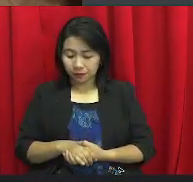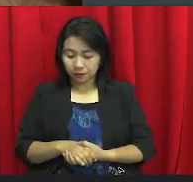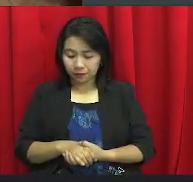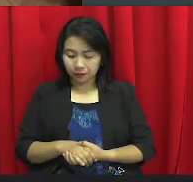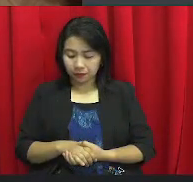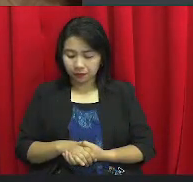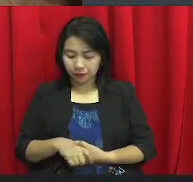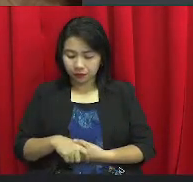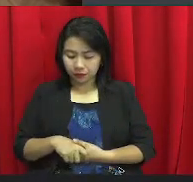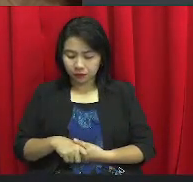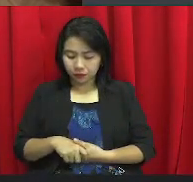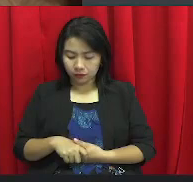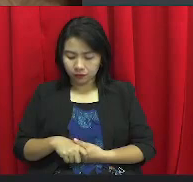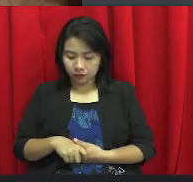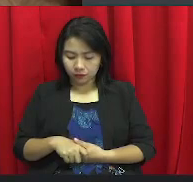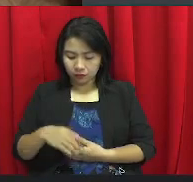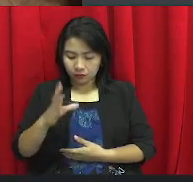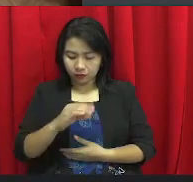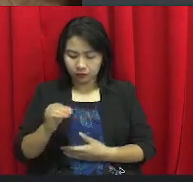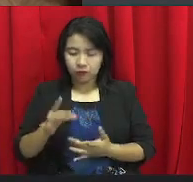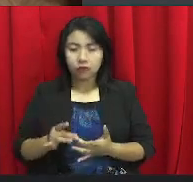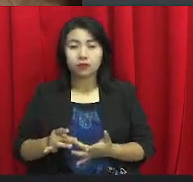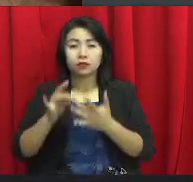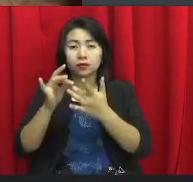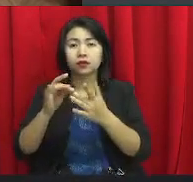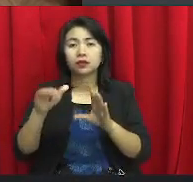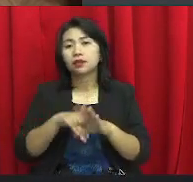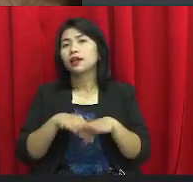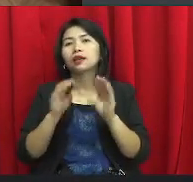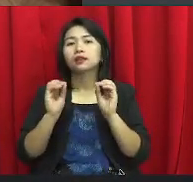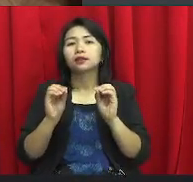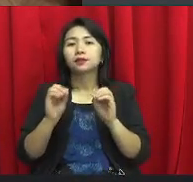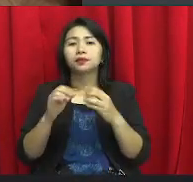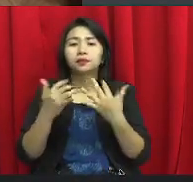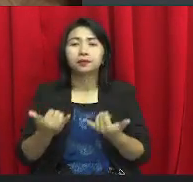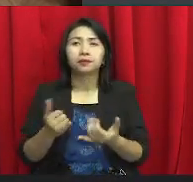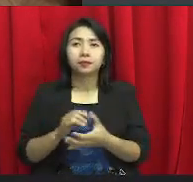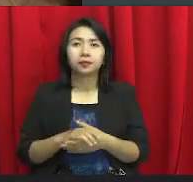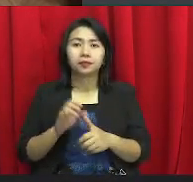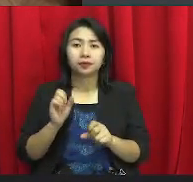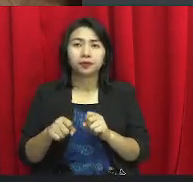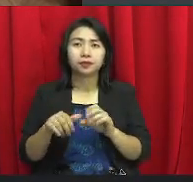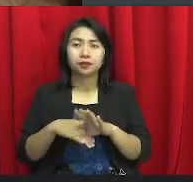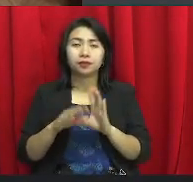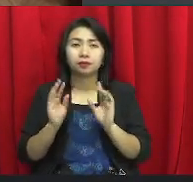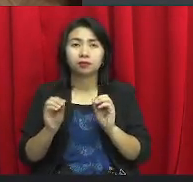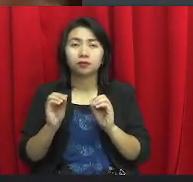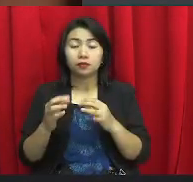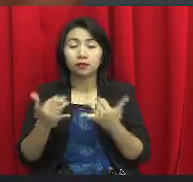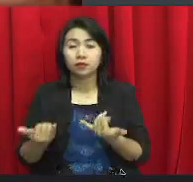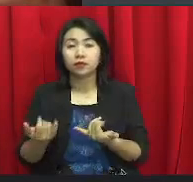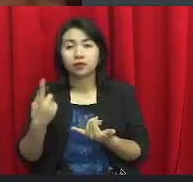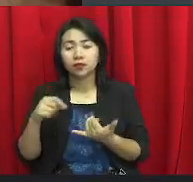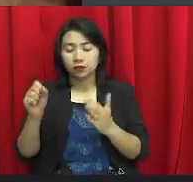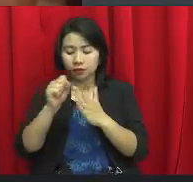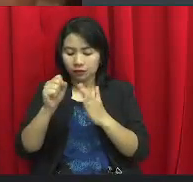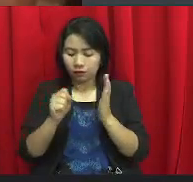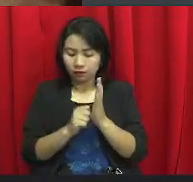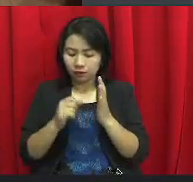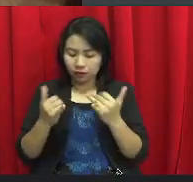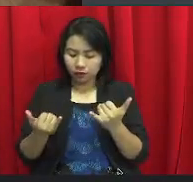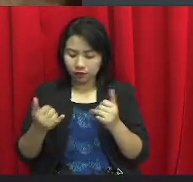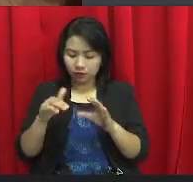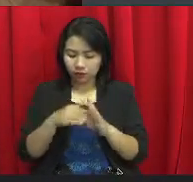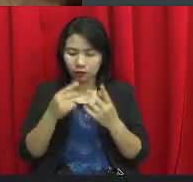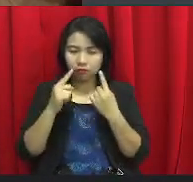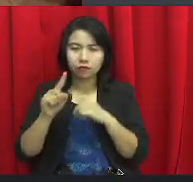field. And then lalong higit pa mga kapatid, yung katuruan. So pagdating po sa katuruan, yung standard, pagdating po sa soul